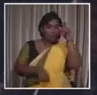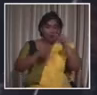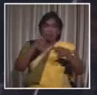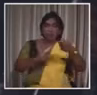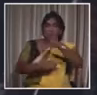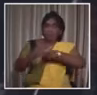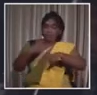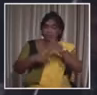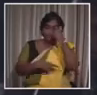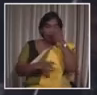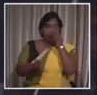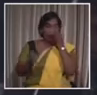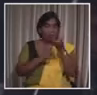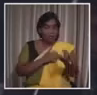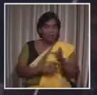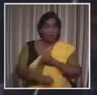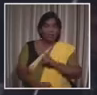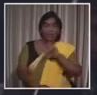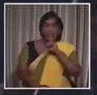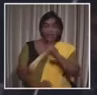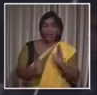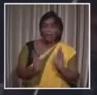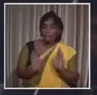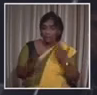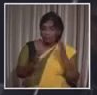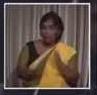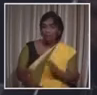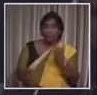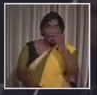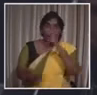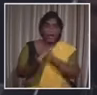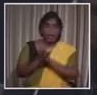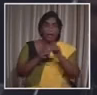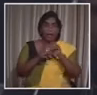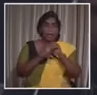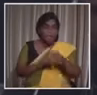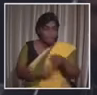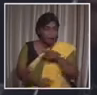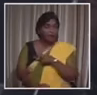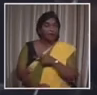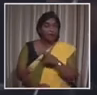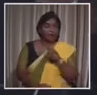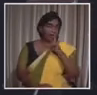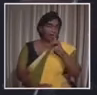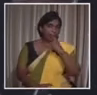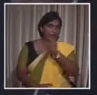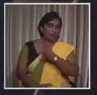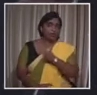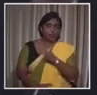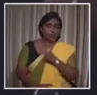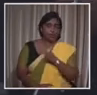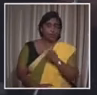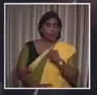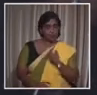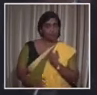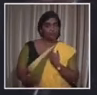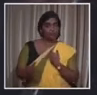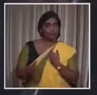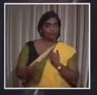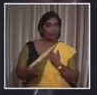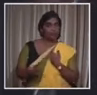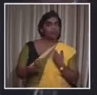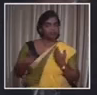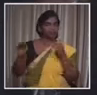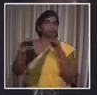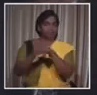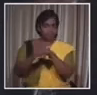කණ්ඩායම පාස්කු ප්‍රහාරය පිළිබඳව කතා කරන්න පටන් ගනිද්දී හරේන් ප්‍රනාන්දු මන්ත්‍රීතුමා මට ආරාධනා කරාම මමත් එතනට අඩිය